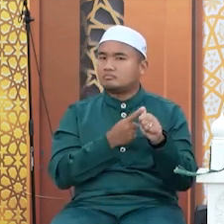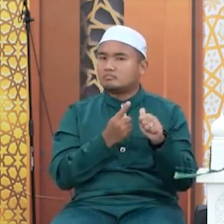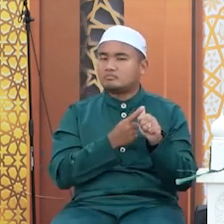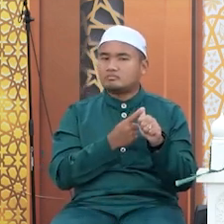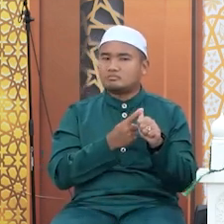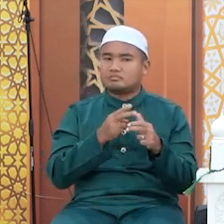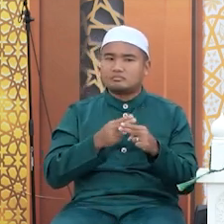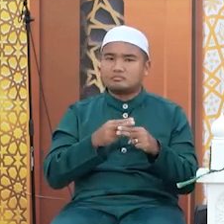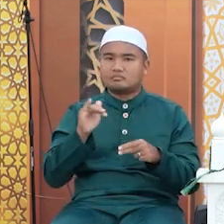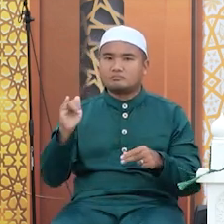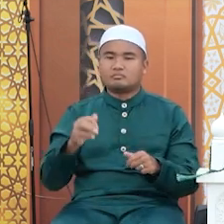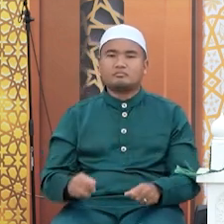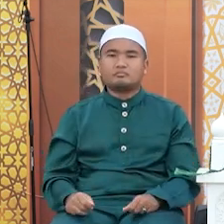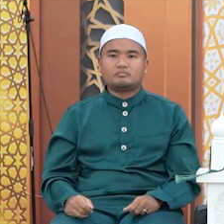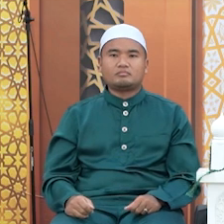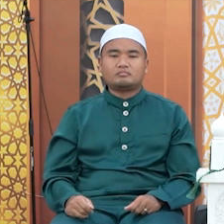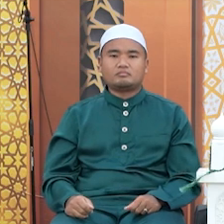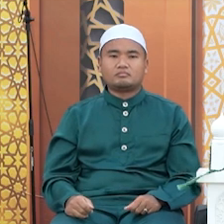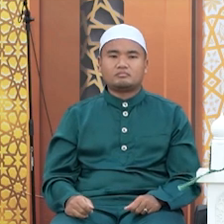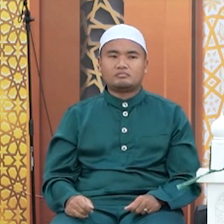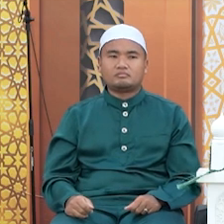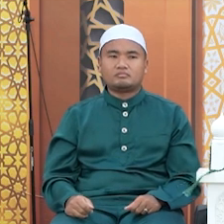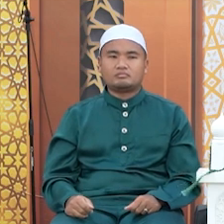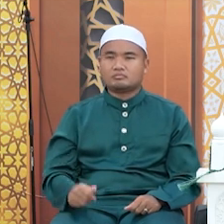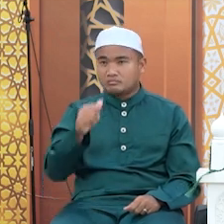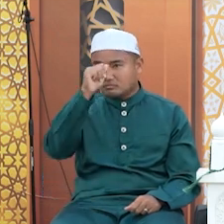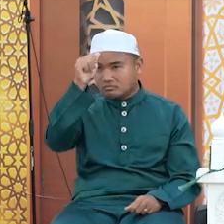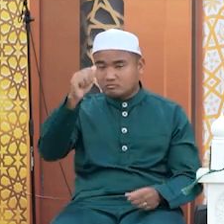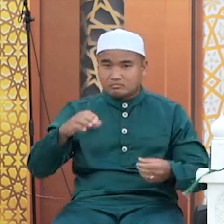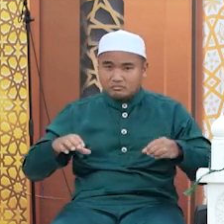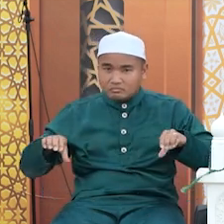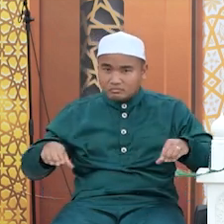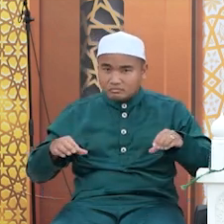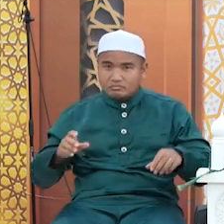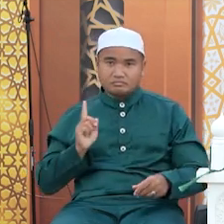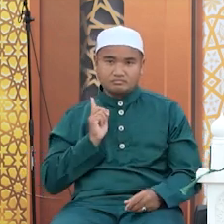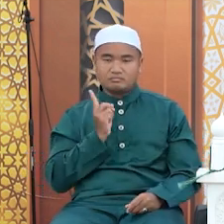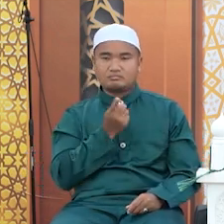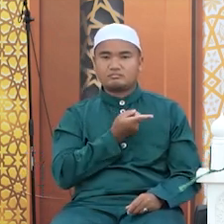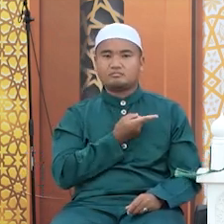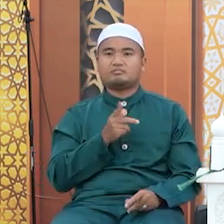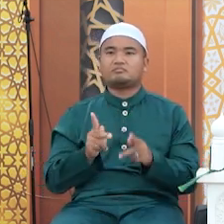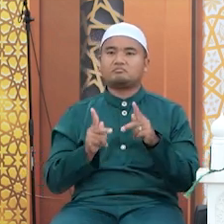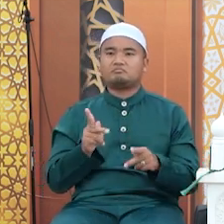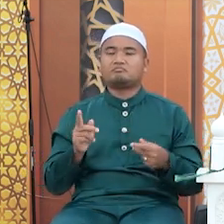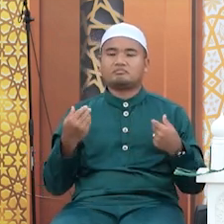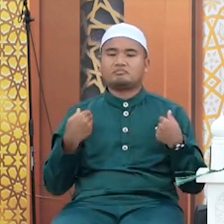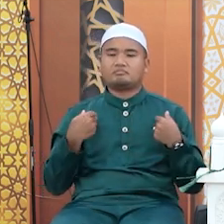namanya ni'matul ijad, nikmat Allah ciptakan kita. Kalau Allah tak cipta, tak ada benda pun kita.